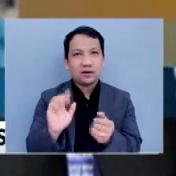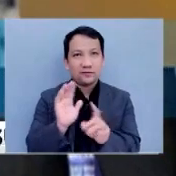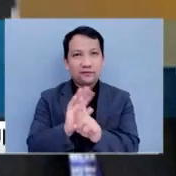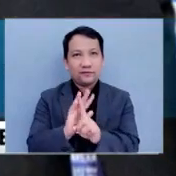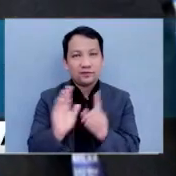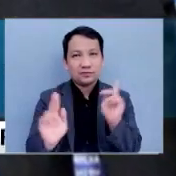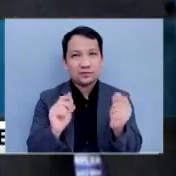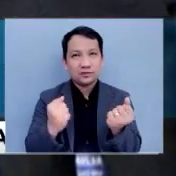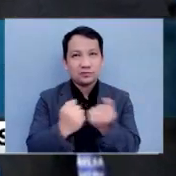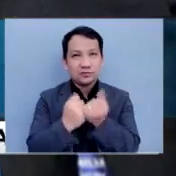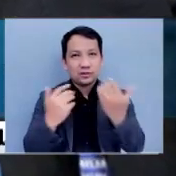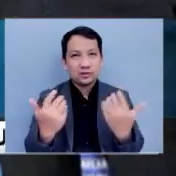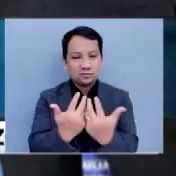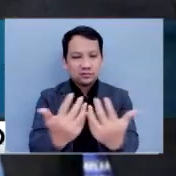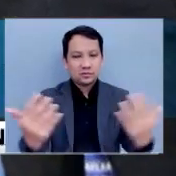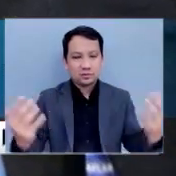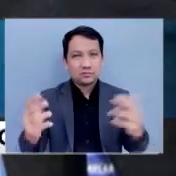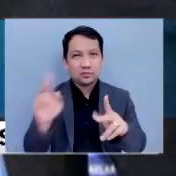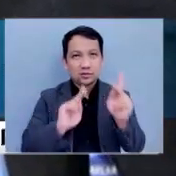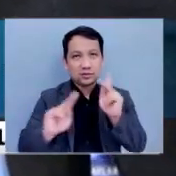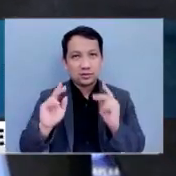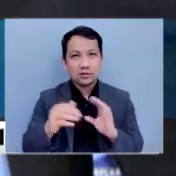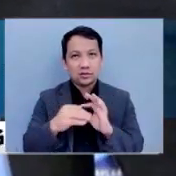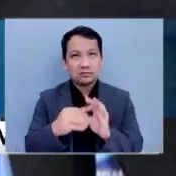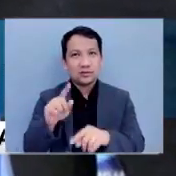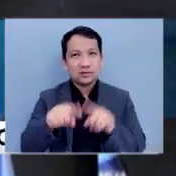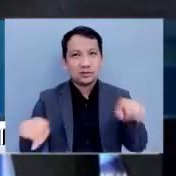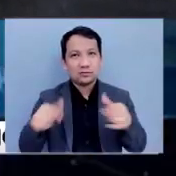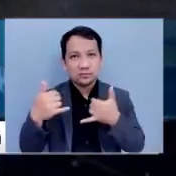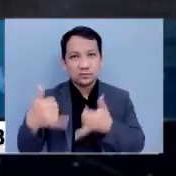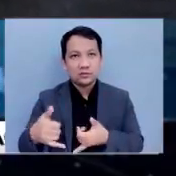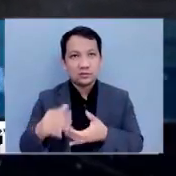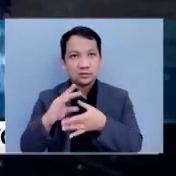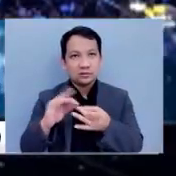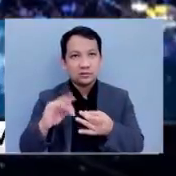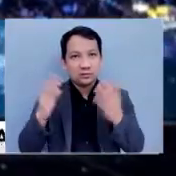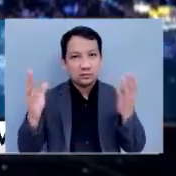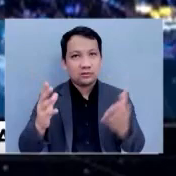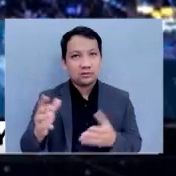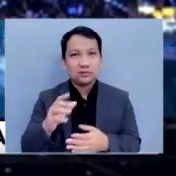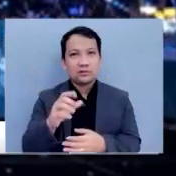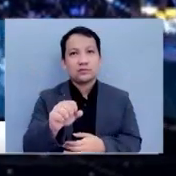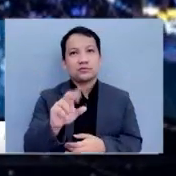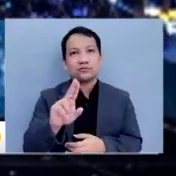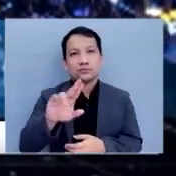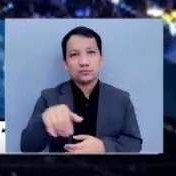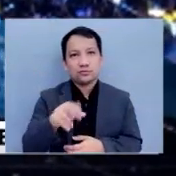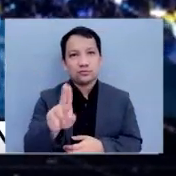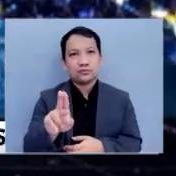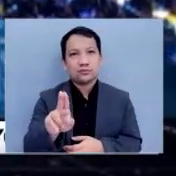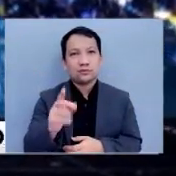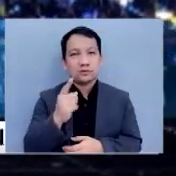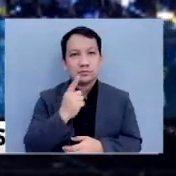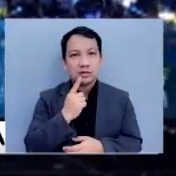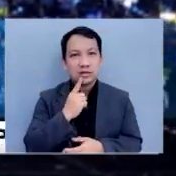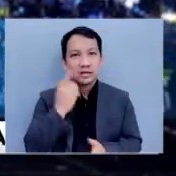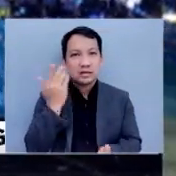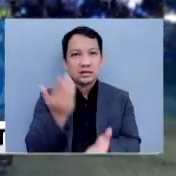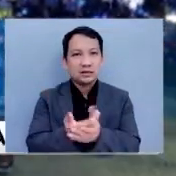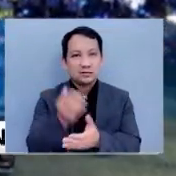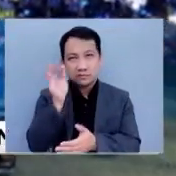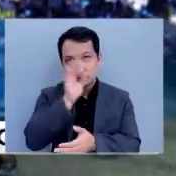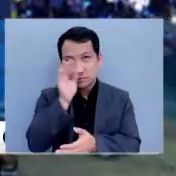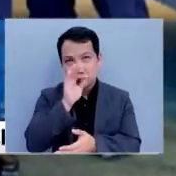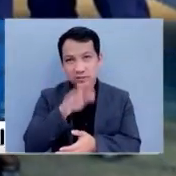meet, mapupuno rin ito ng performances, iba't ibang laro at kwentuhan kasama ang Suju. Masyado raw na-miss ng Super Junior ang Pinoy